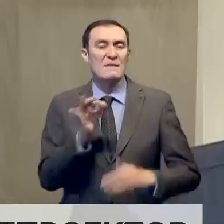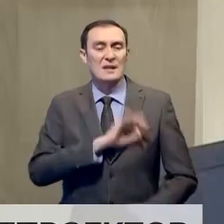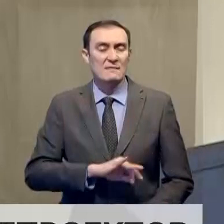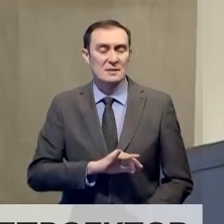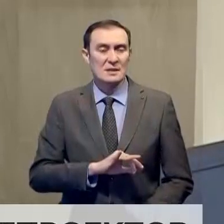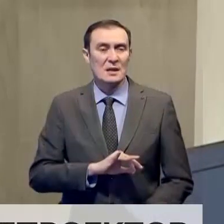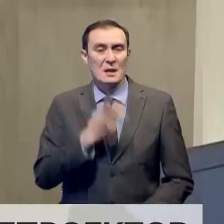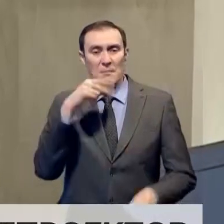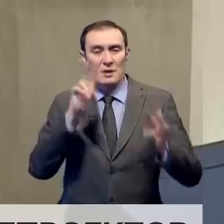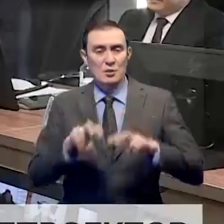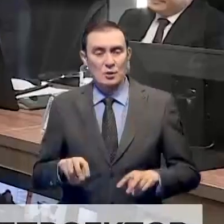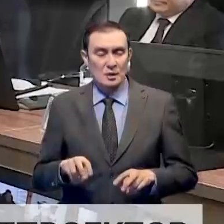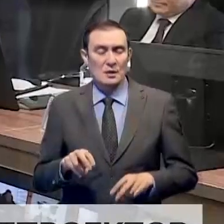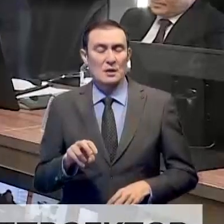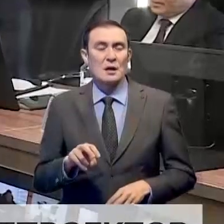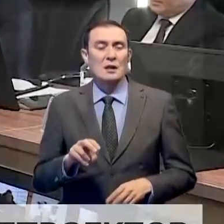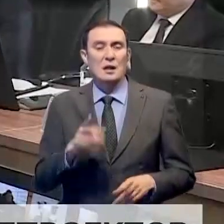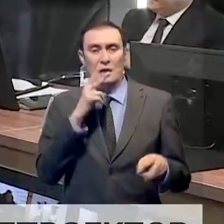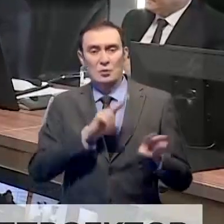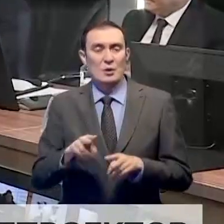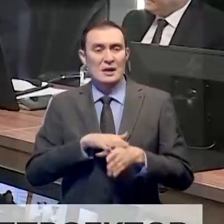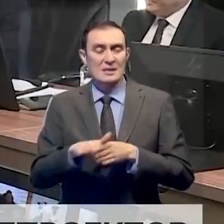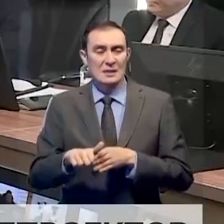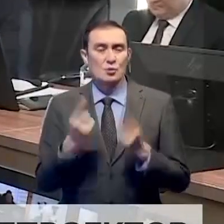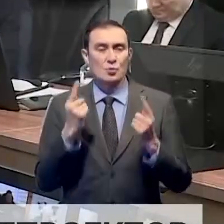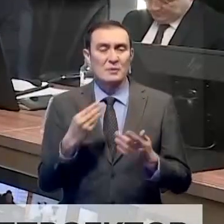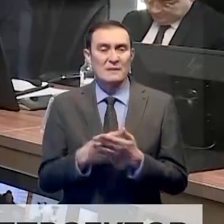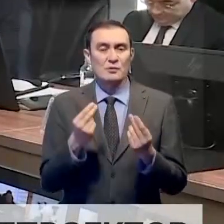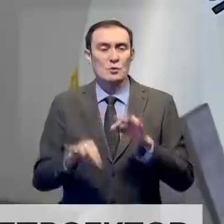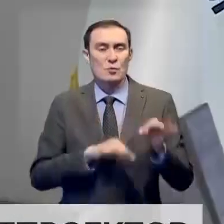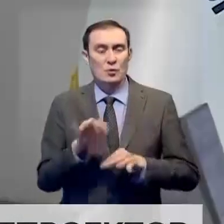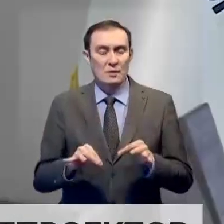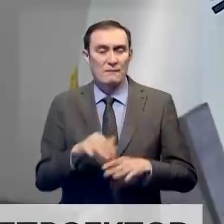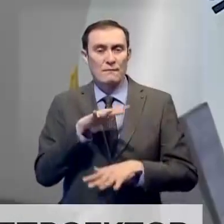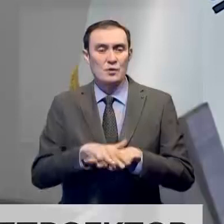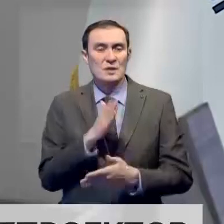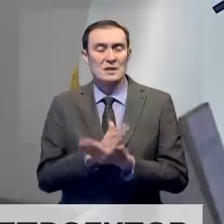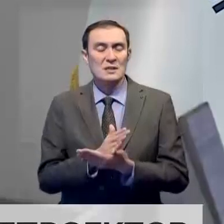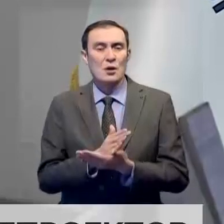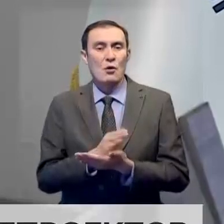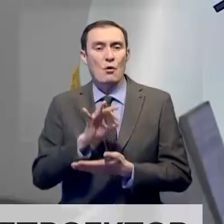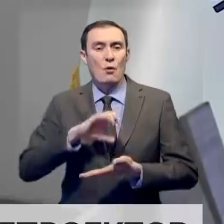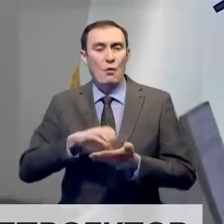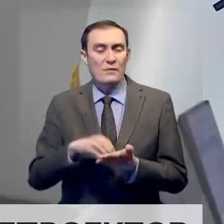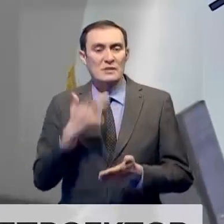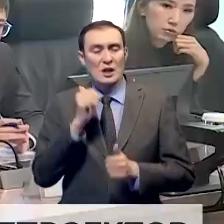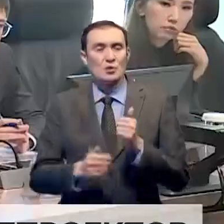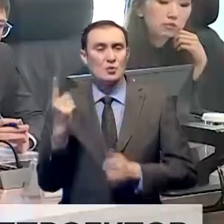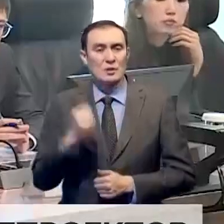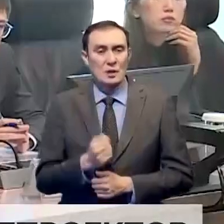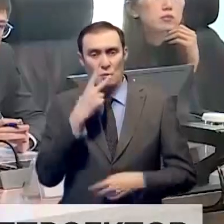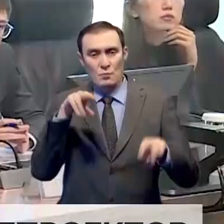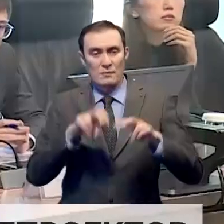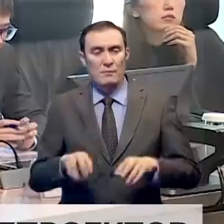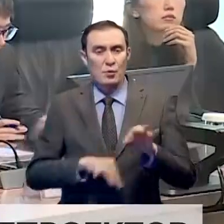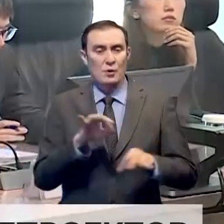эффективности мониторинга и контроля. Для контроля за ходом реализации крупных проектов в структуре фонда создан проектный офис, который каждую неделю проводит